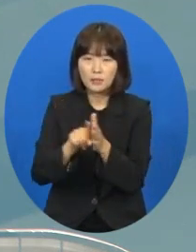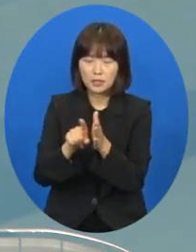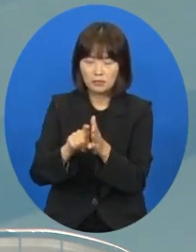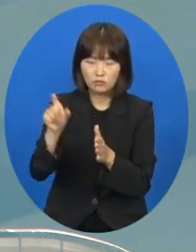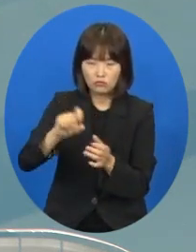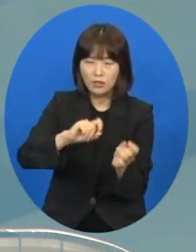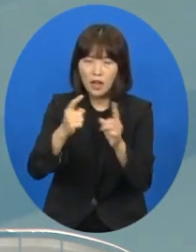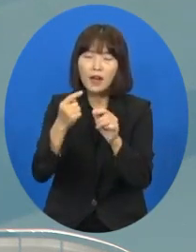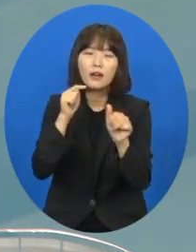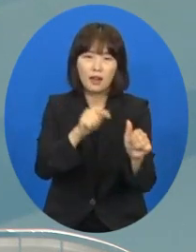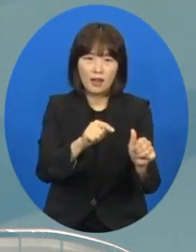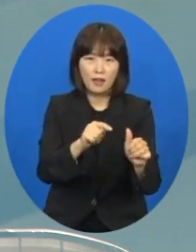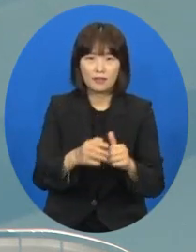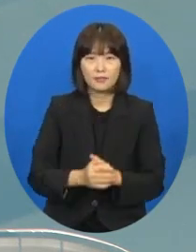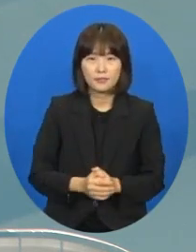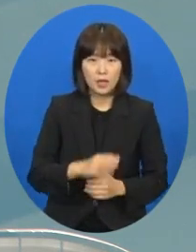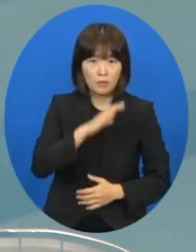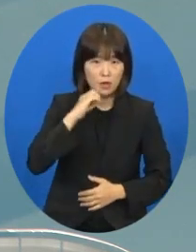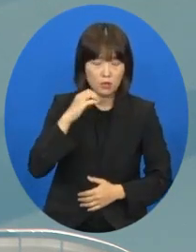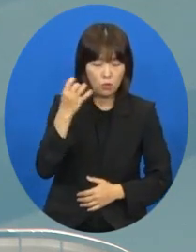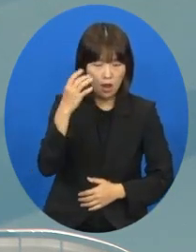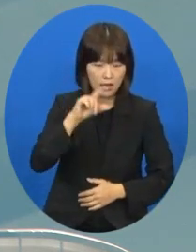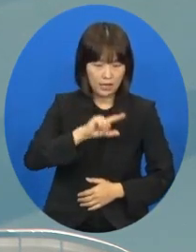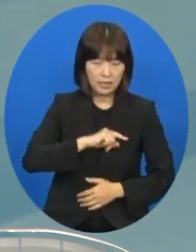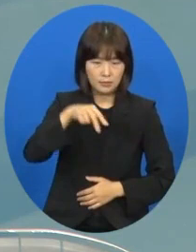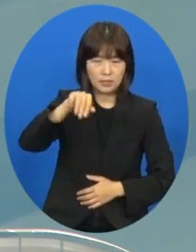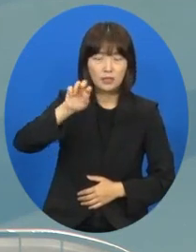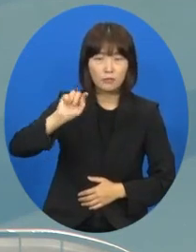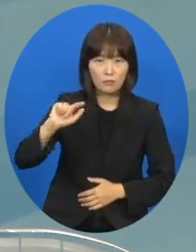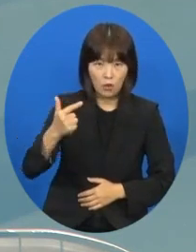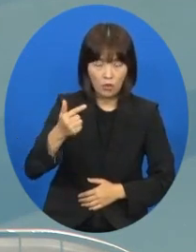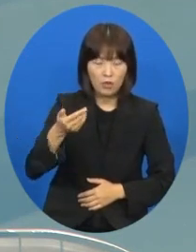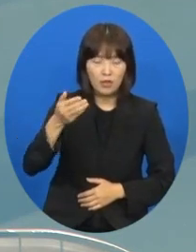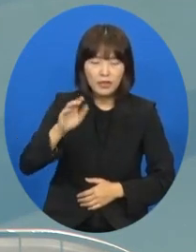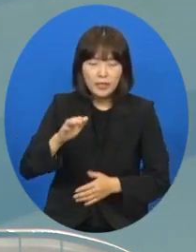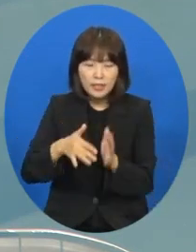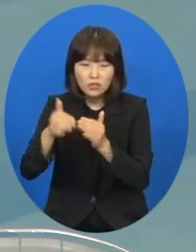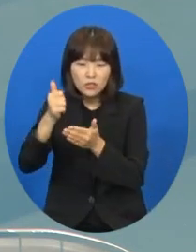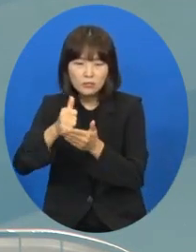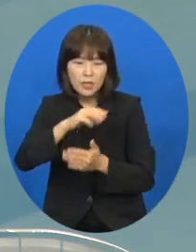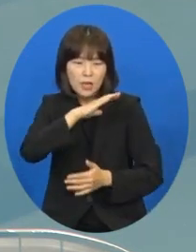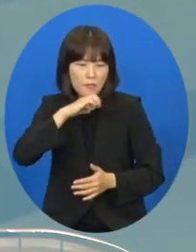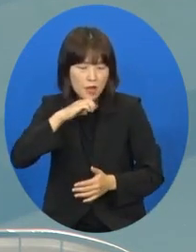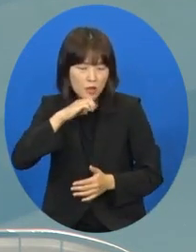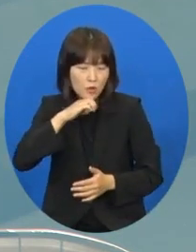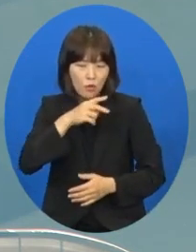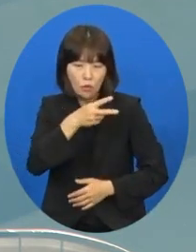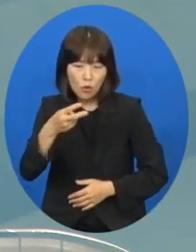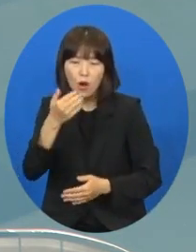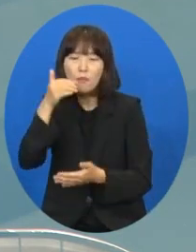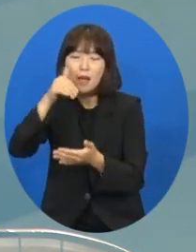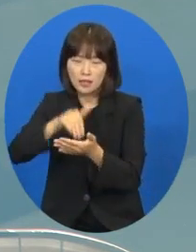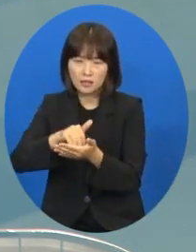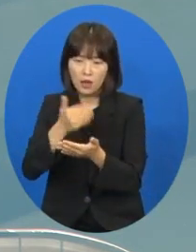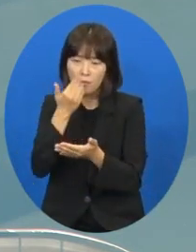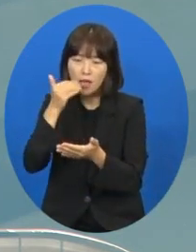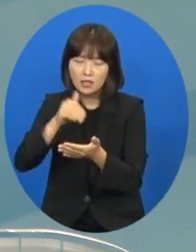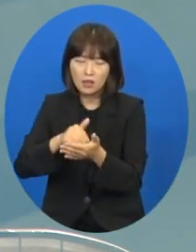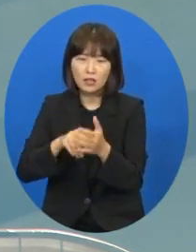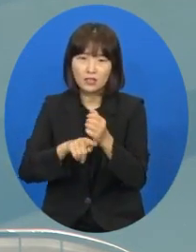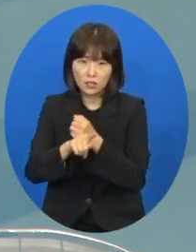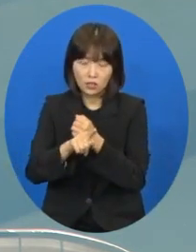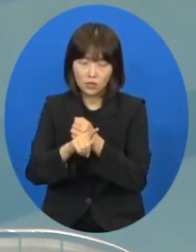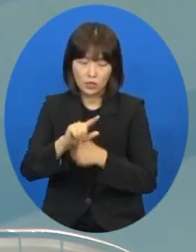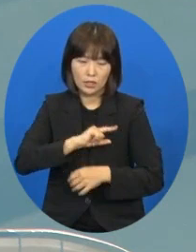베드로 본래 이름이 시몬이에요. 그런데 예수님이 베드로라고 이름을 붙여주었습니다. 반석이란 뜻이죠.